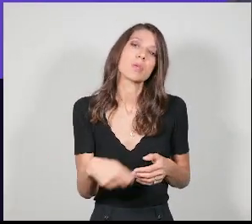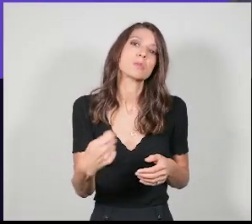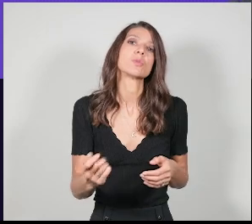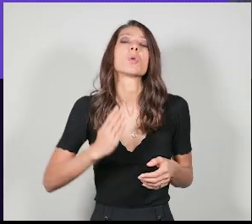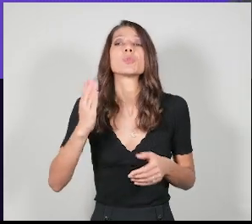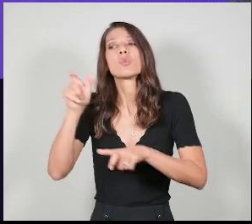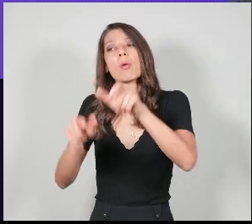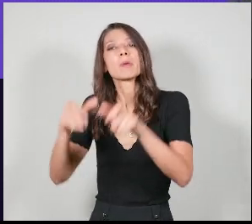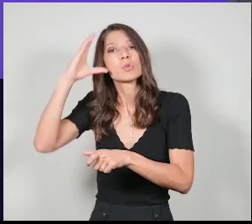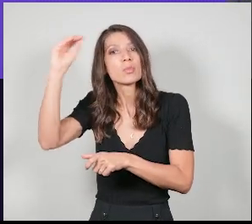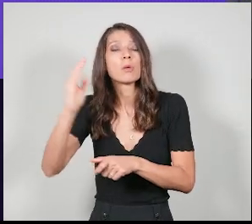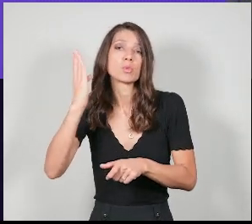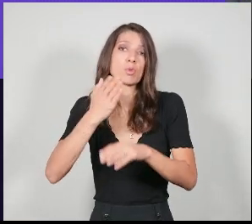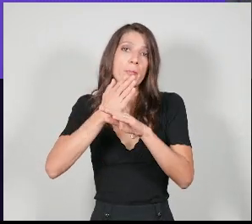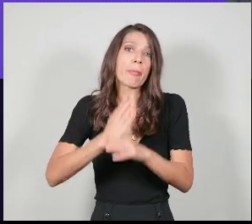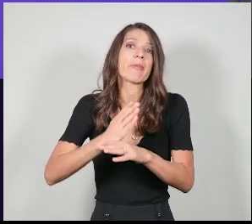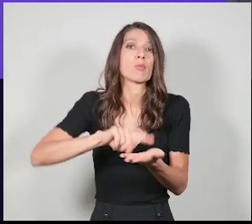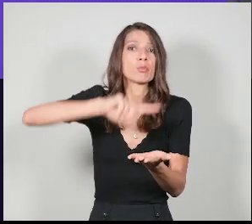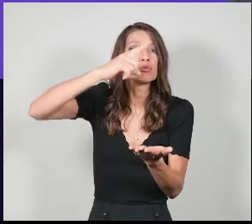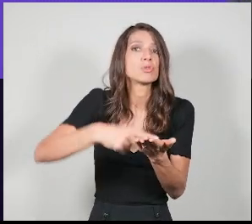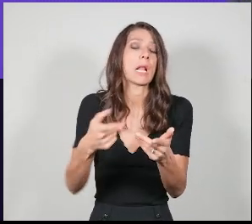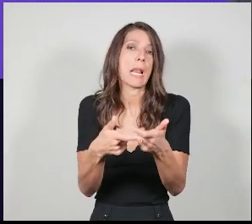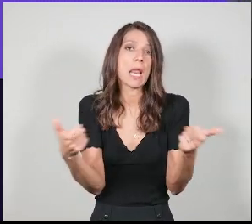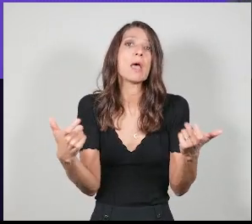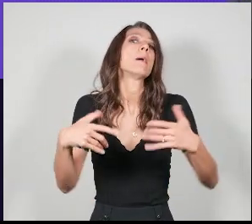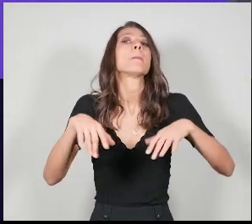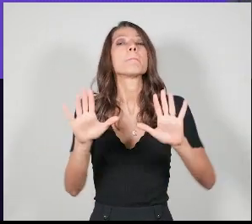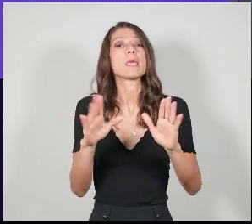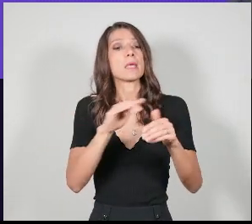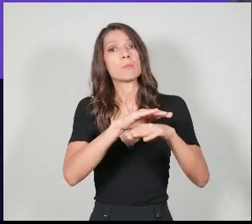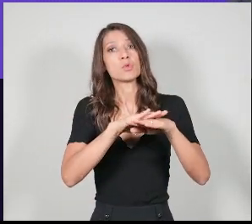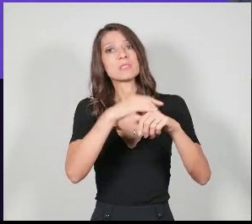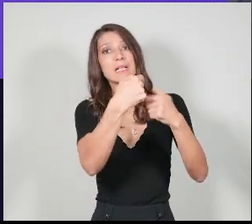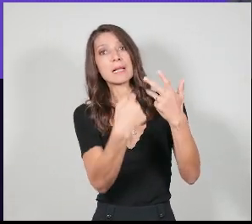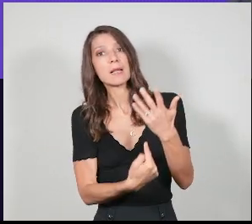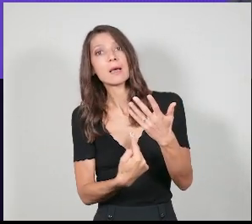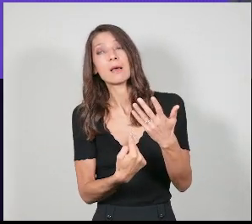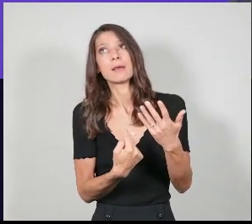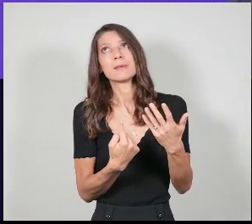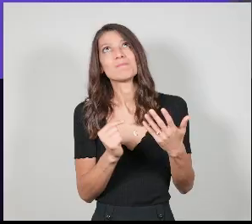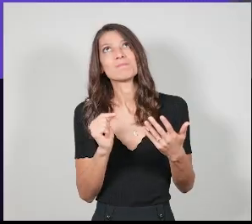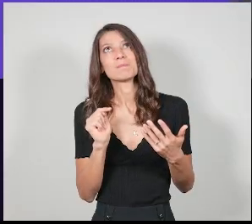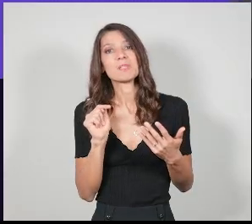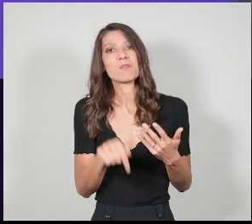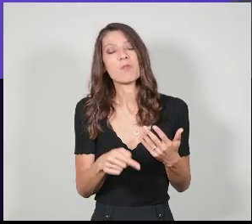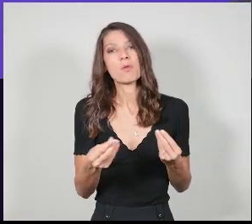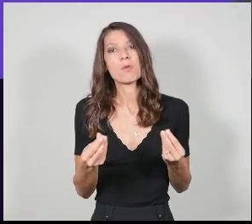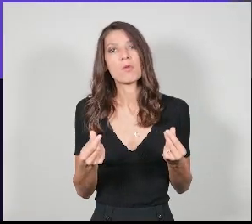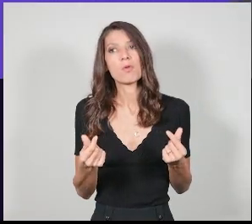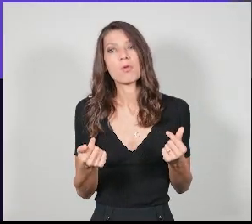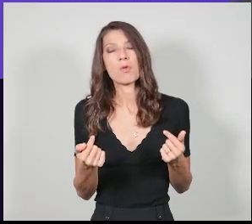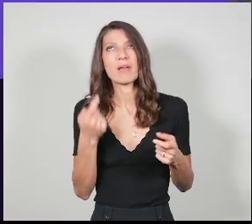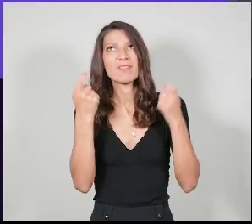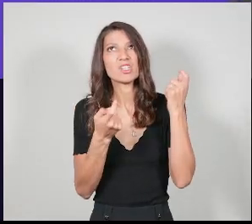faut du budget, on y reviendra. Mais c'est pour ça, pour toutes ces raisons qu'on dit, il faut prendre les choses à